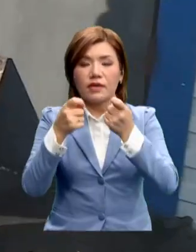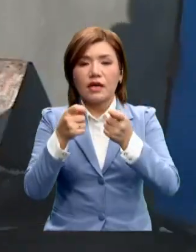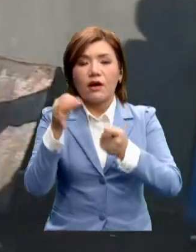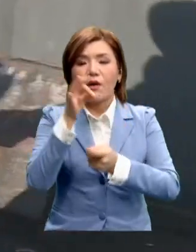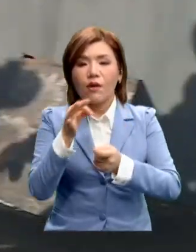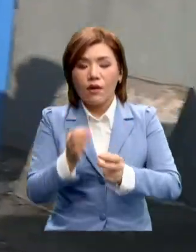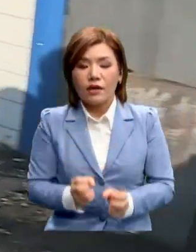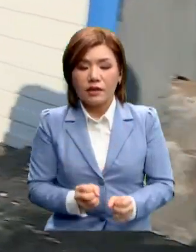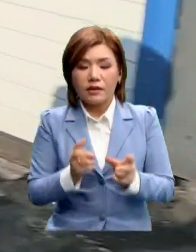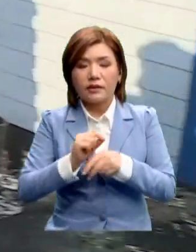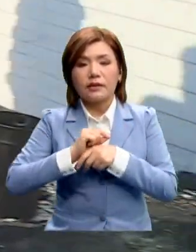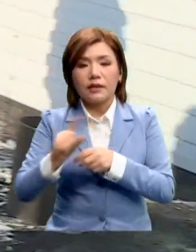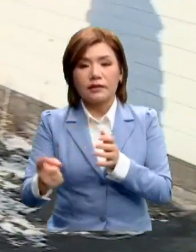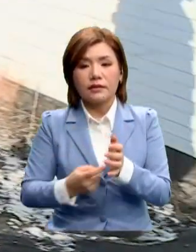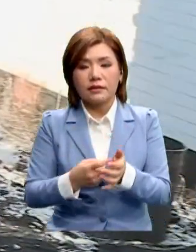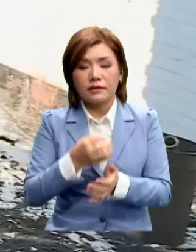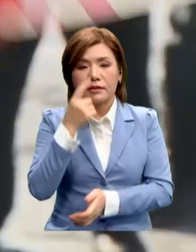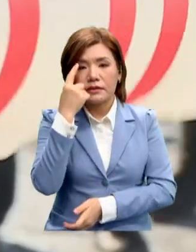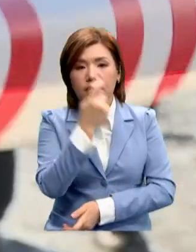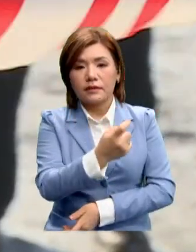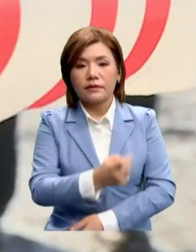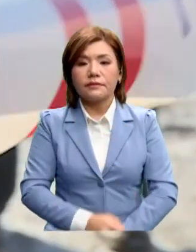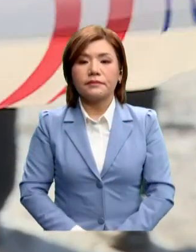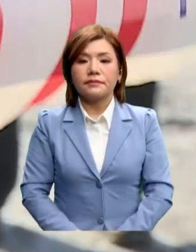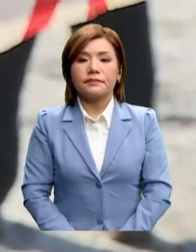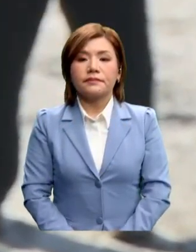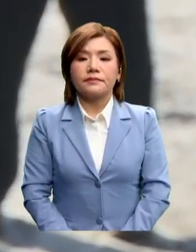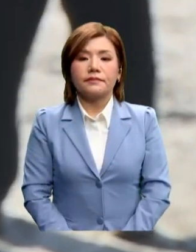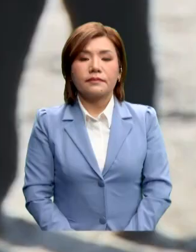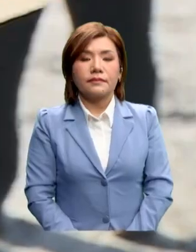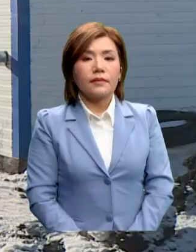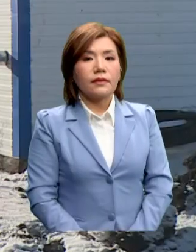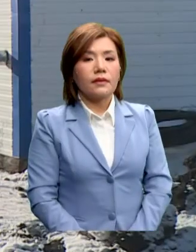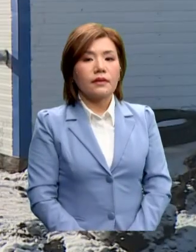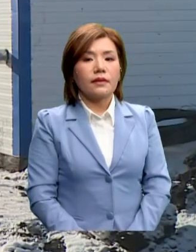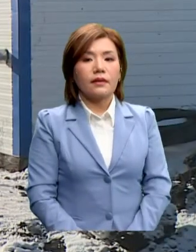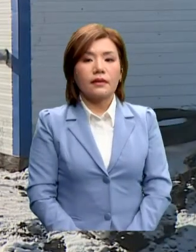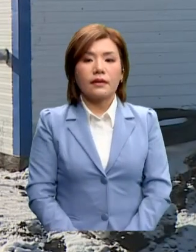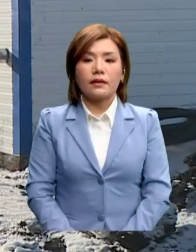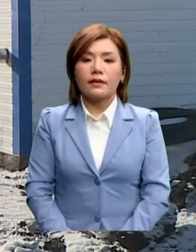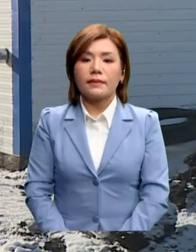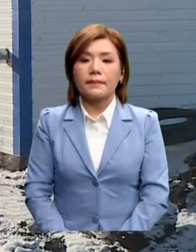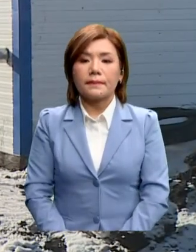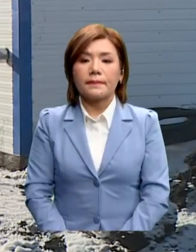істің қозғалғанын мәліметті. Аймасағатай, Айнұр Ракишева, Тәмеке Бизнес арнасы, Қарағанды облысынан.